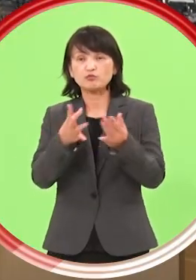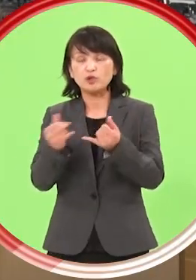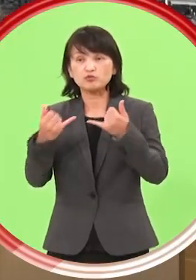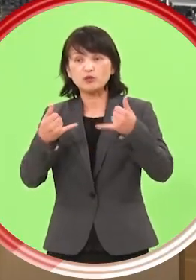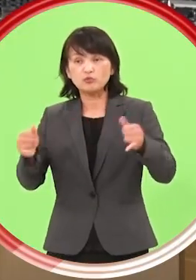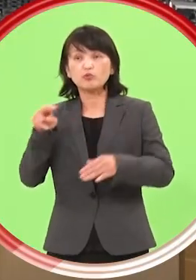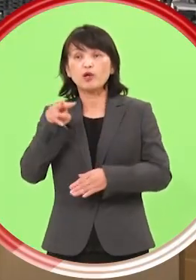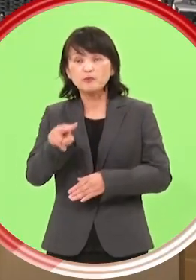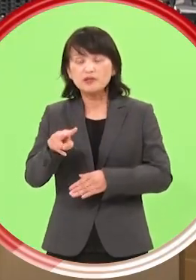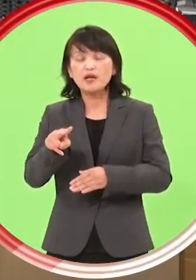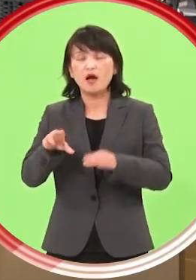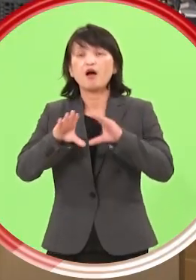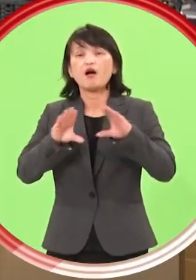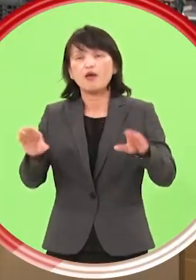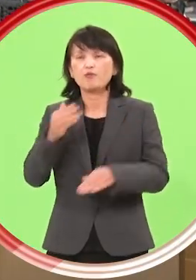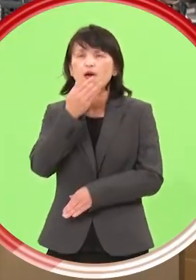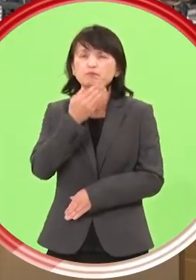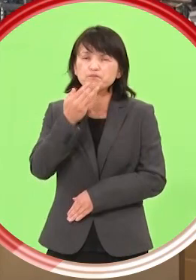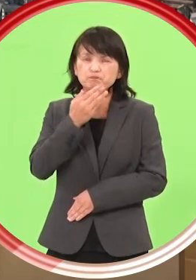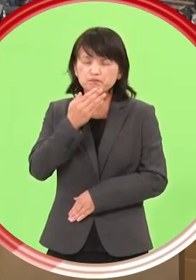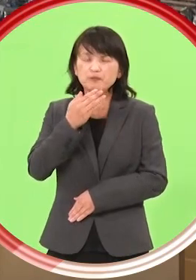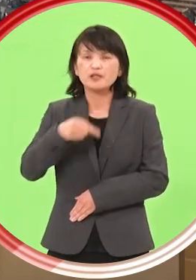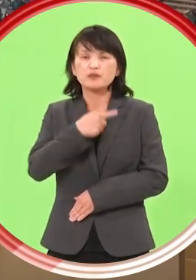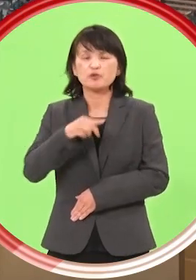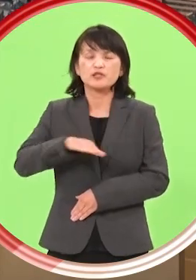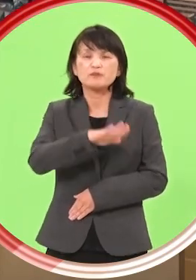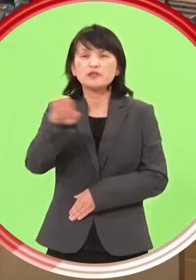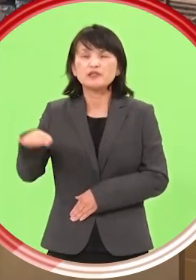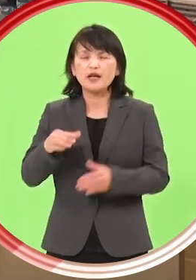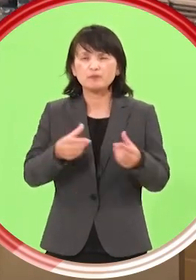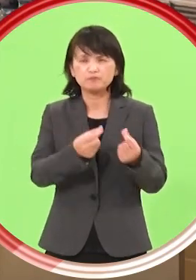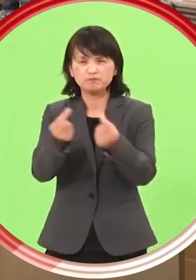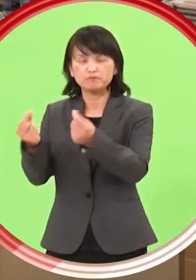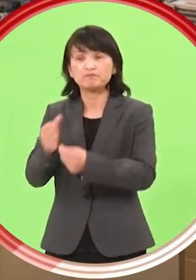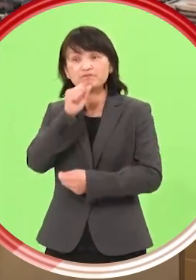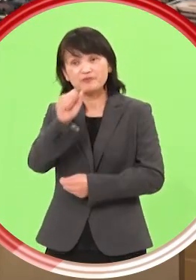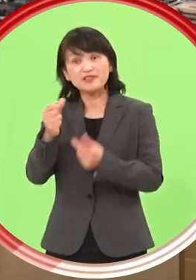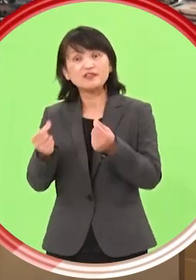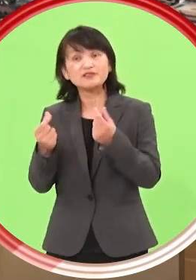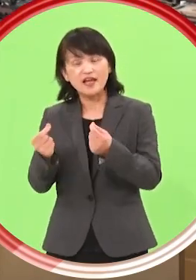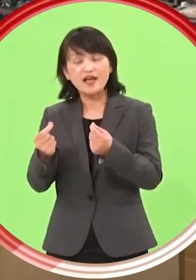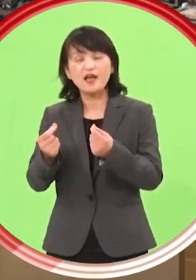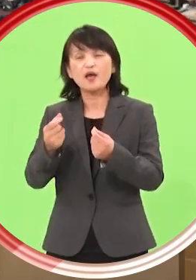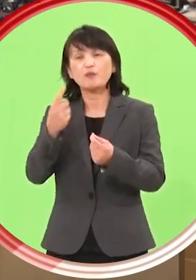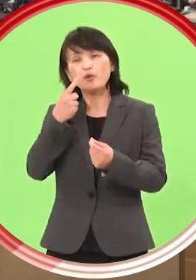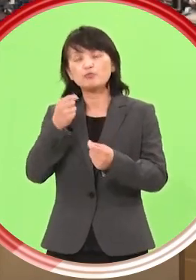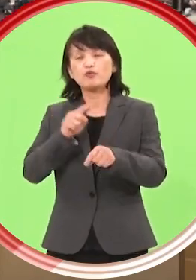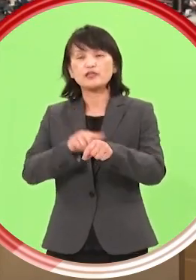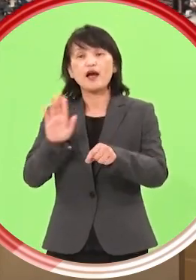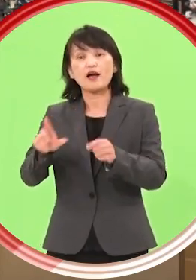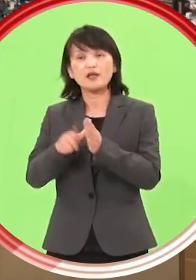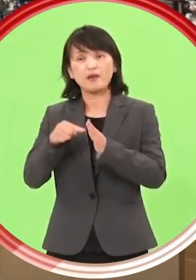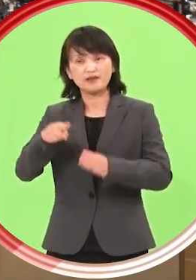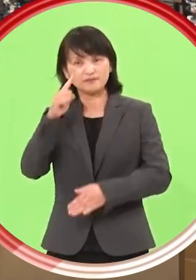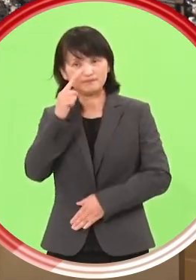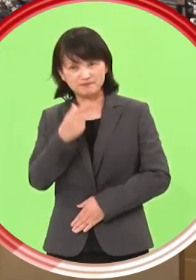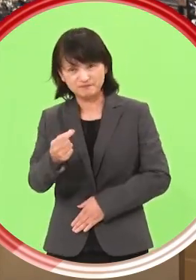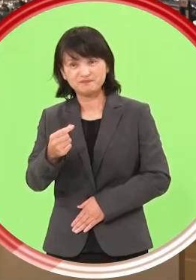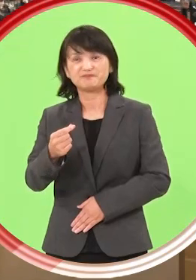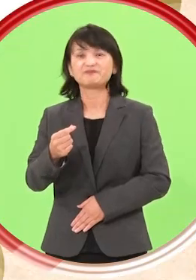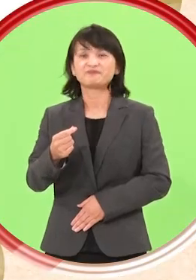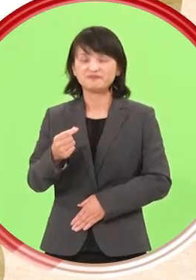をご覧いただいて、平和の尊さを共有するきっかけにしたいですね。僕もチャンスがあれば行ってみたいと思います